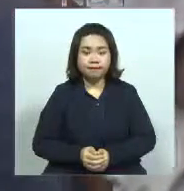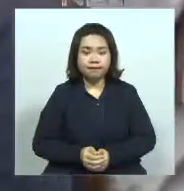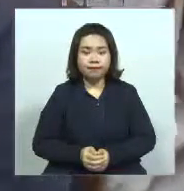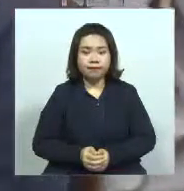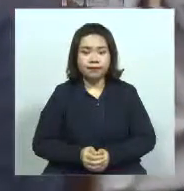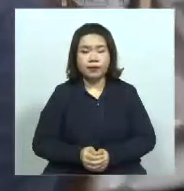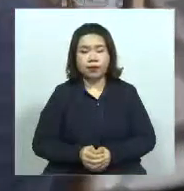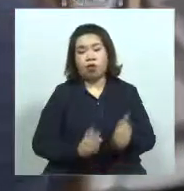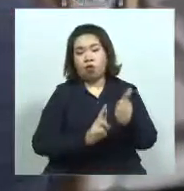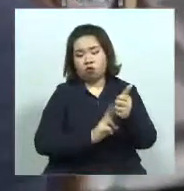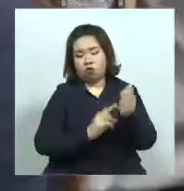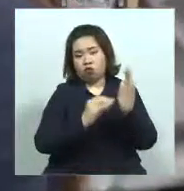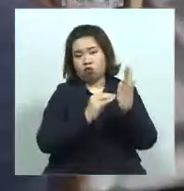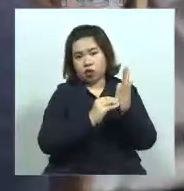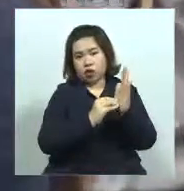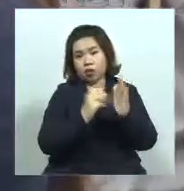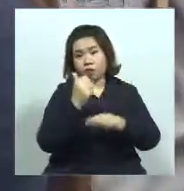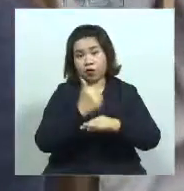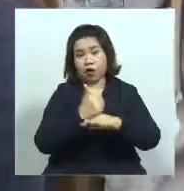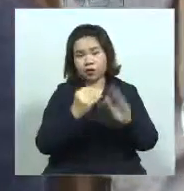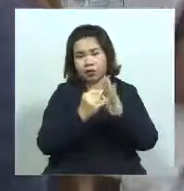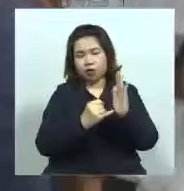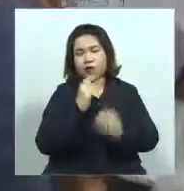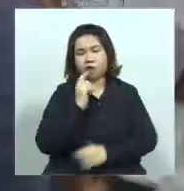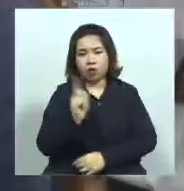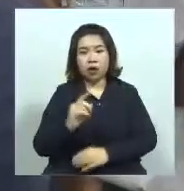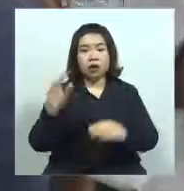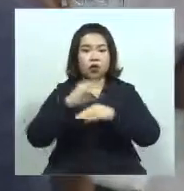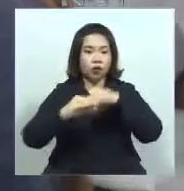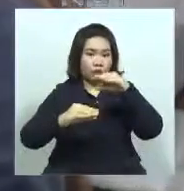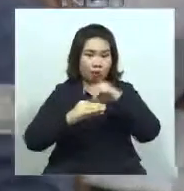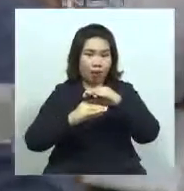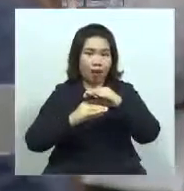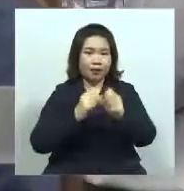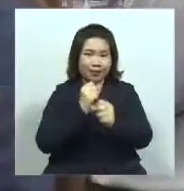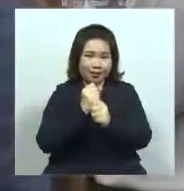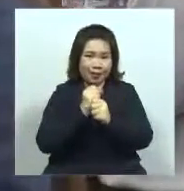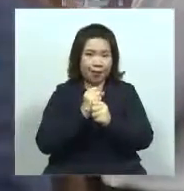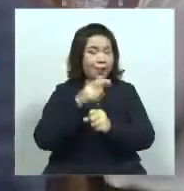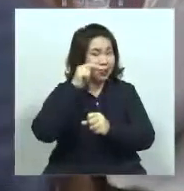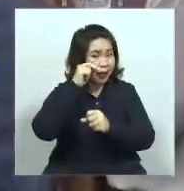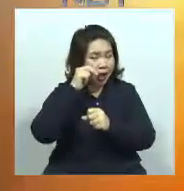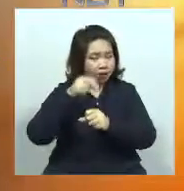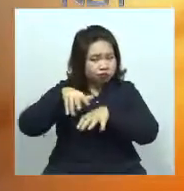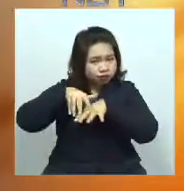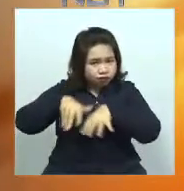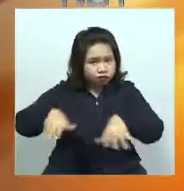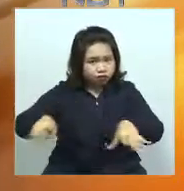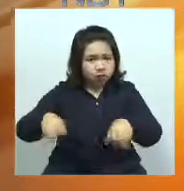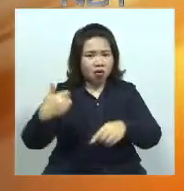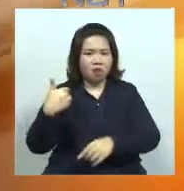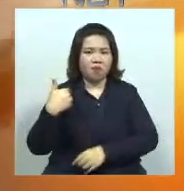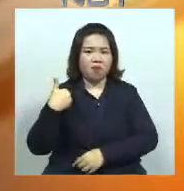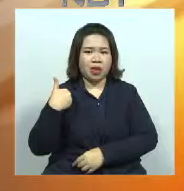นายจักรพันธ์ผิวงามรองผู้ว่าราชการกรุงเทพมหานครเปิดเผยว่าโครงการก่อสร้างระบบระบายน้ำในถนนสายหลักหรือว่าไป